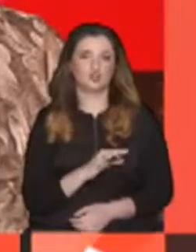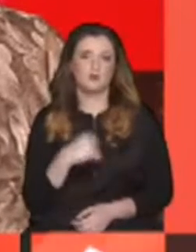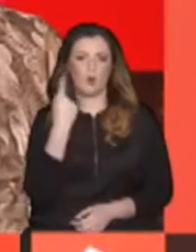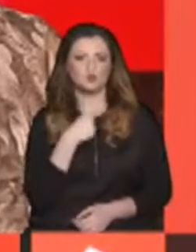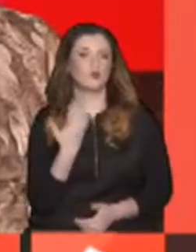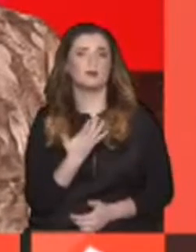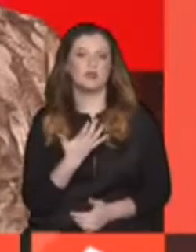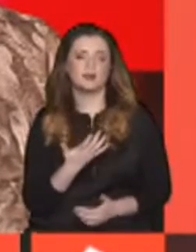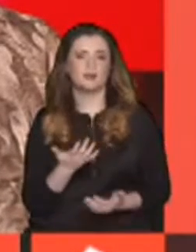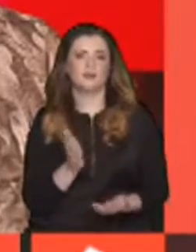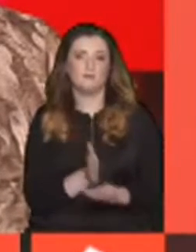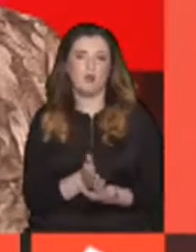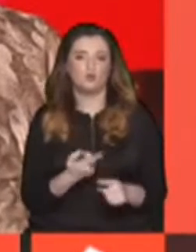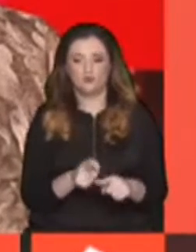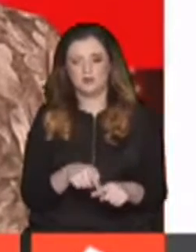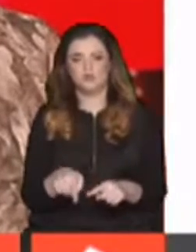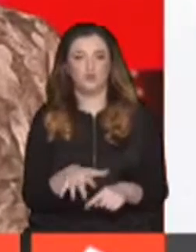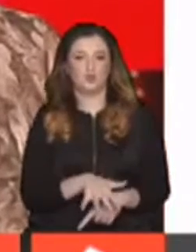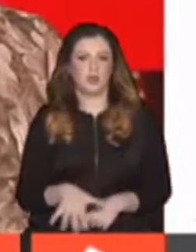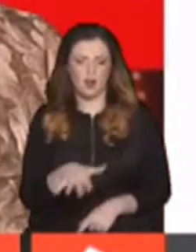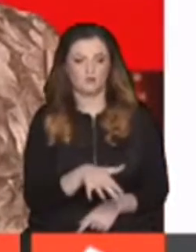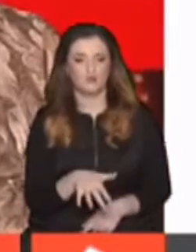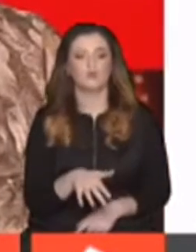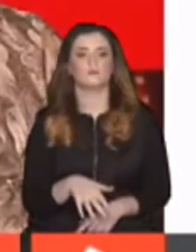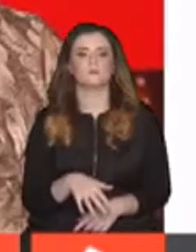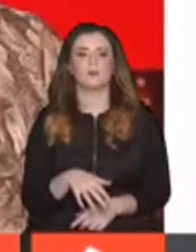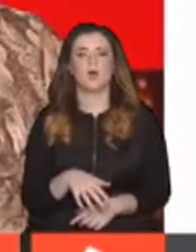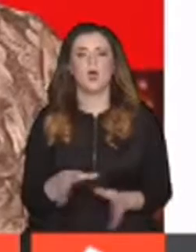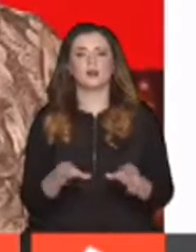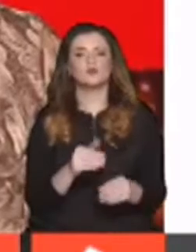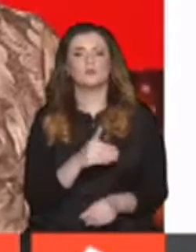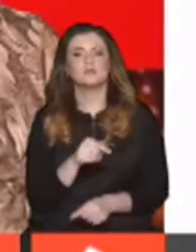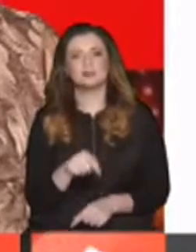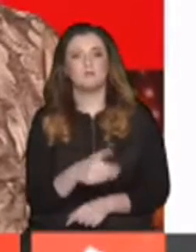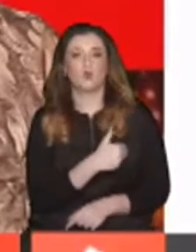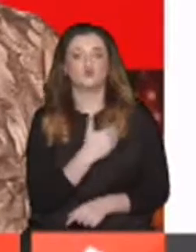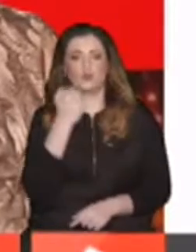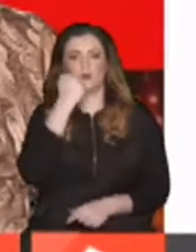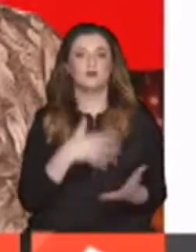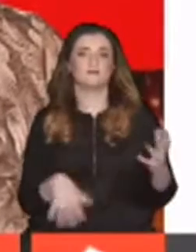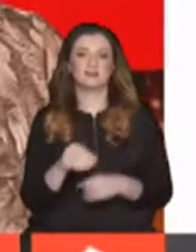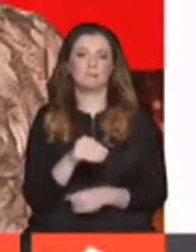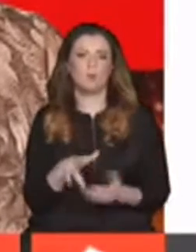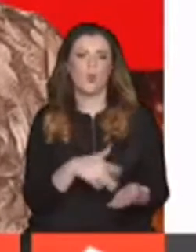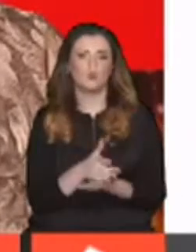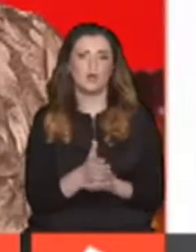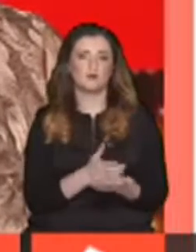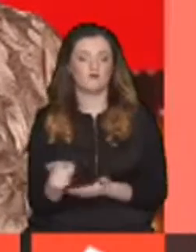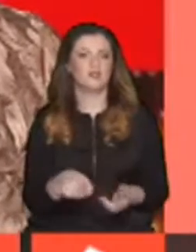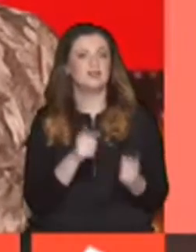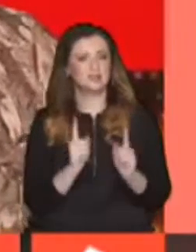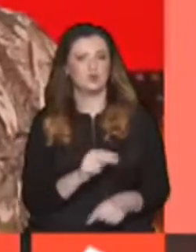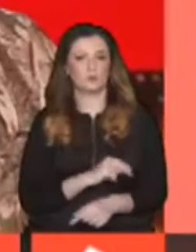які володіють тією чи іншою ділянкою. Разом з тим хочу подякувати всім комунальним службам, адже вони